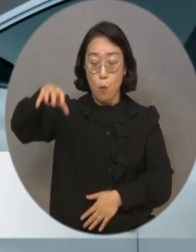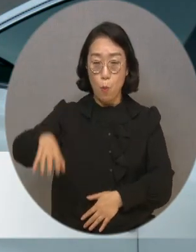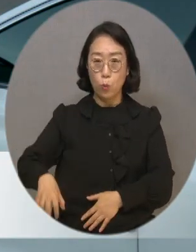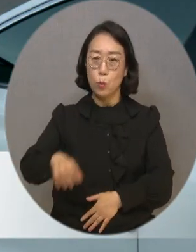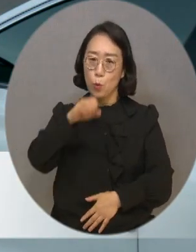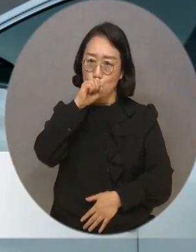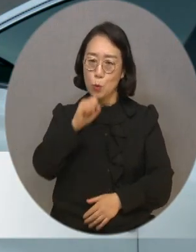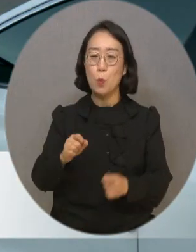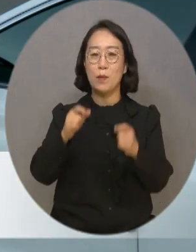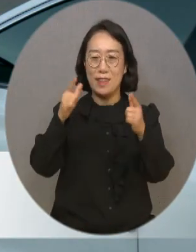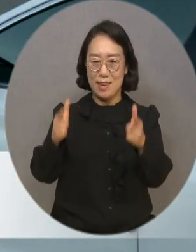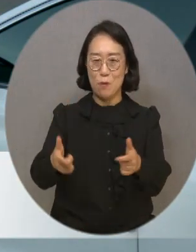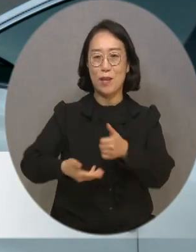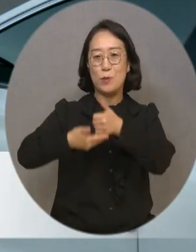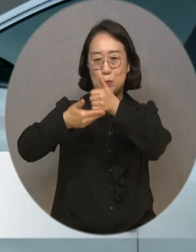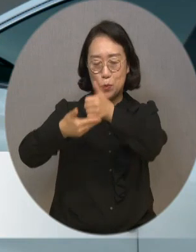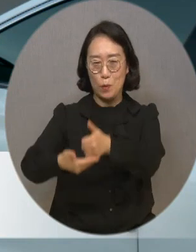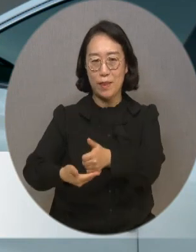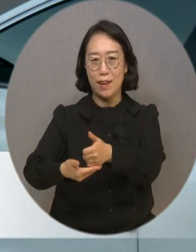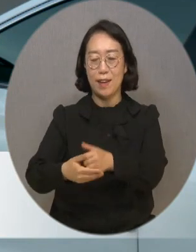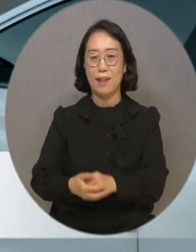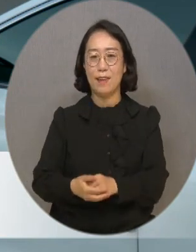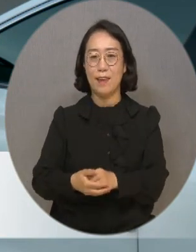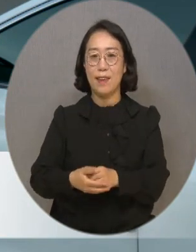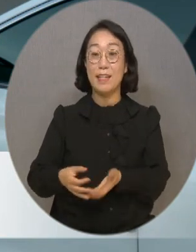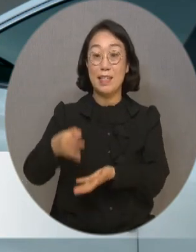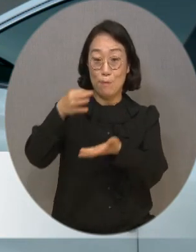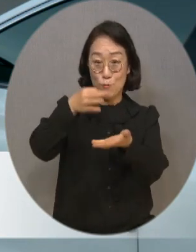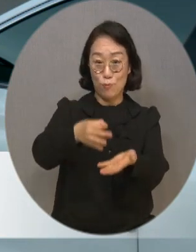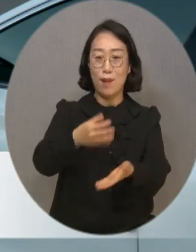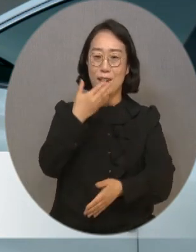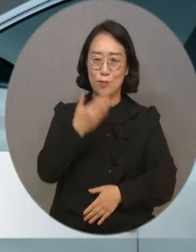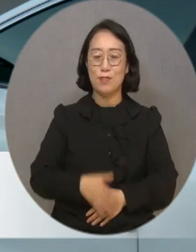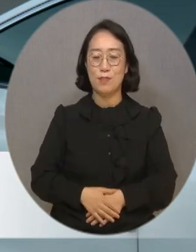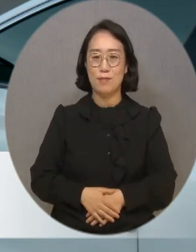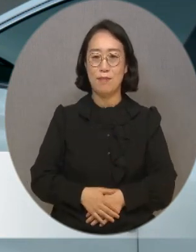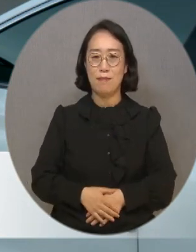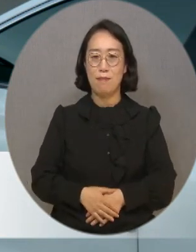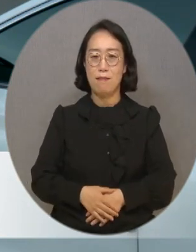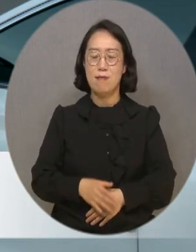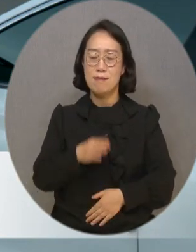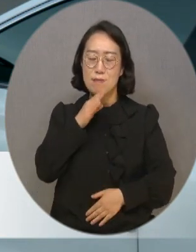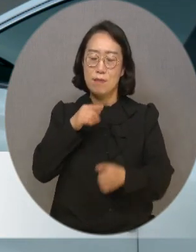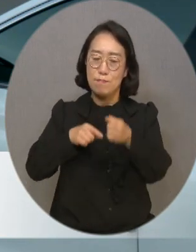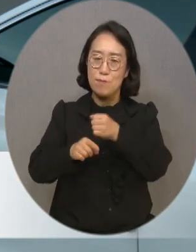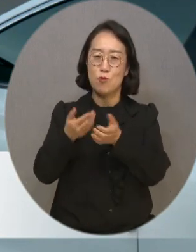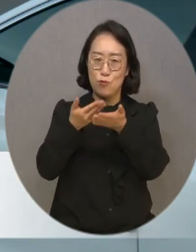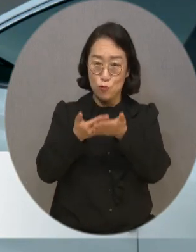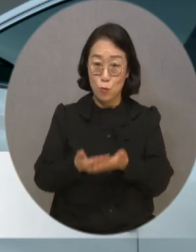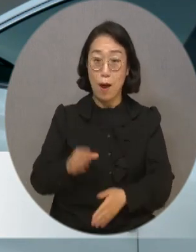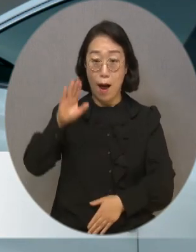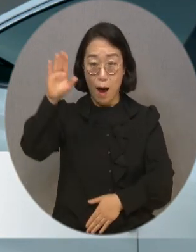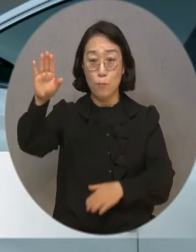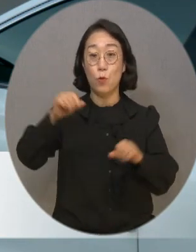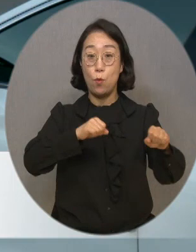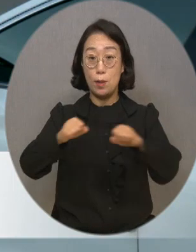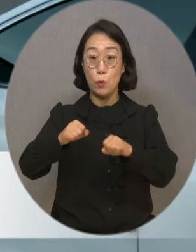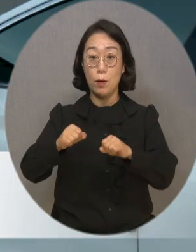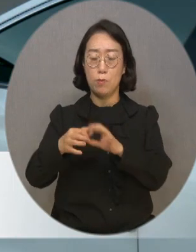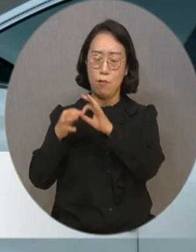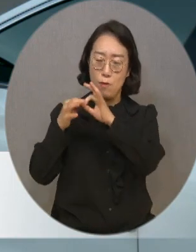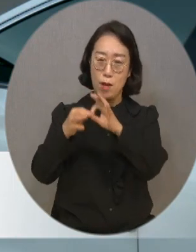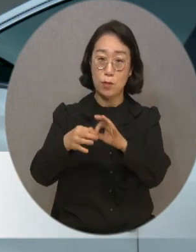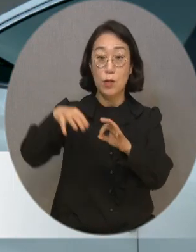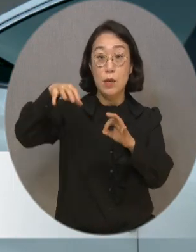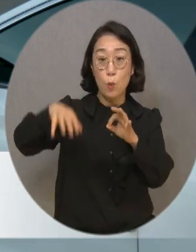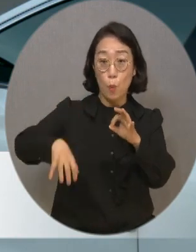좋은 기회로 고향사랑 기부제를 동참하게 됐습니다. 그래서 정말 뜻깊고 앞으로도 제가 활동을 하면서